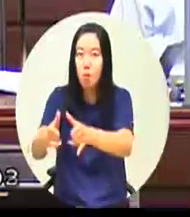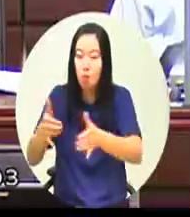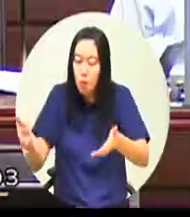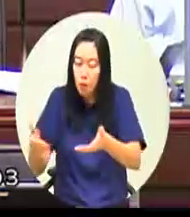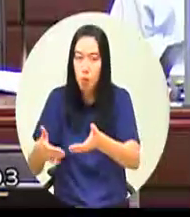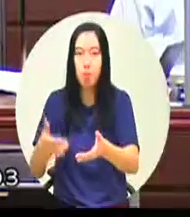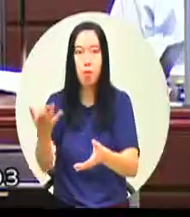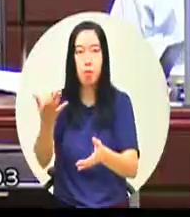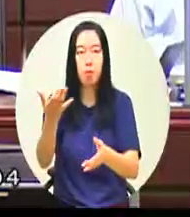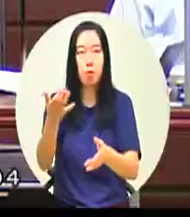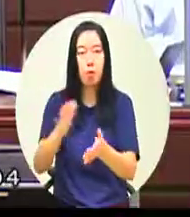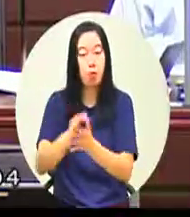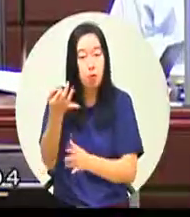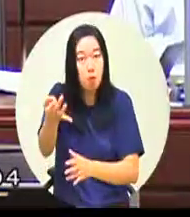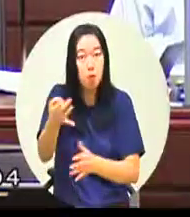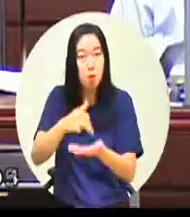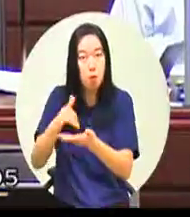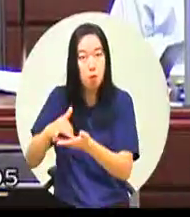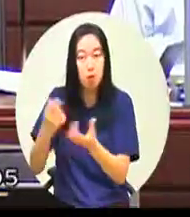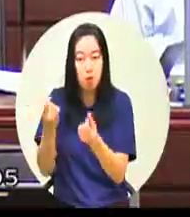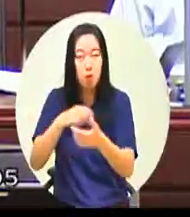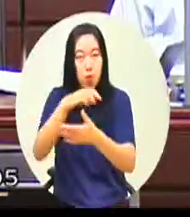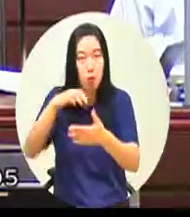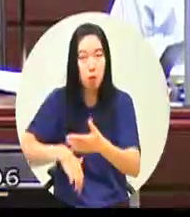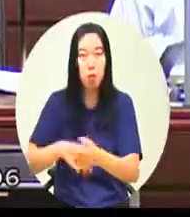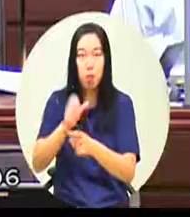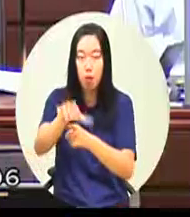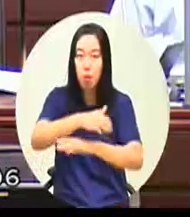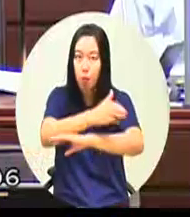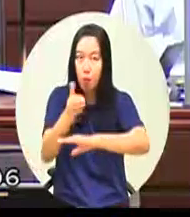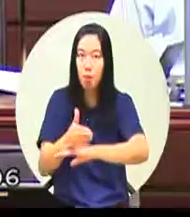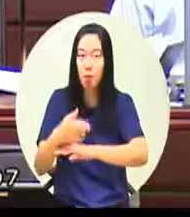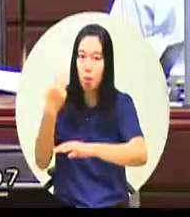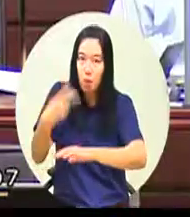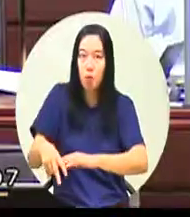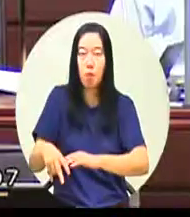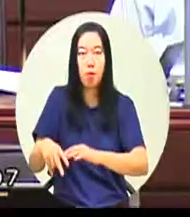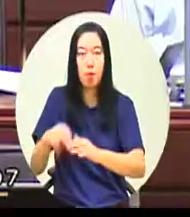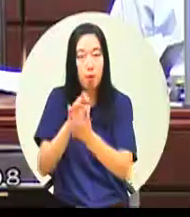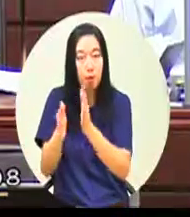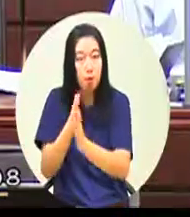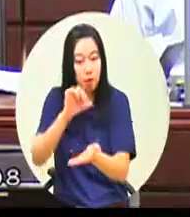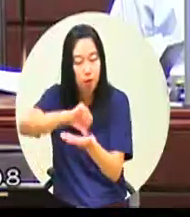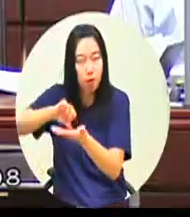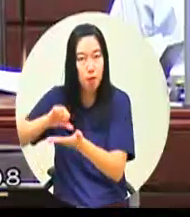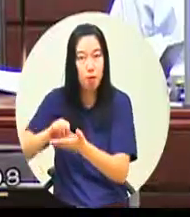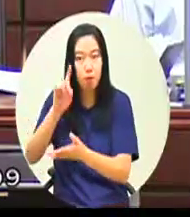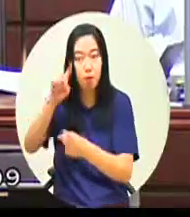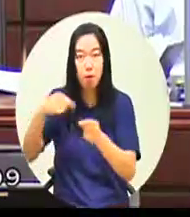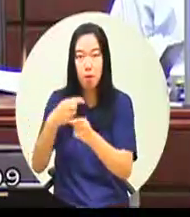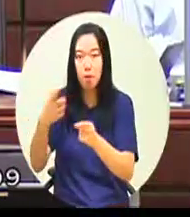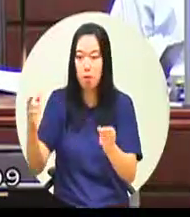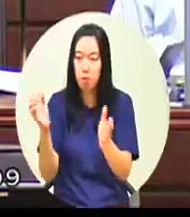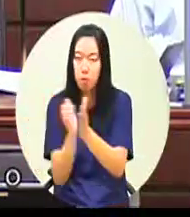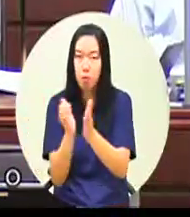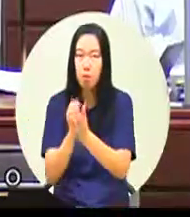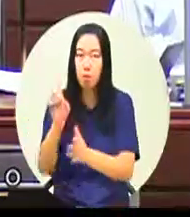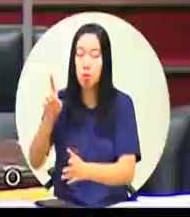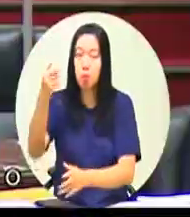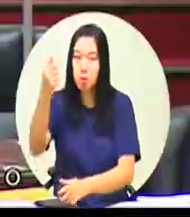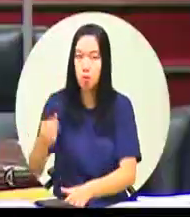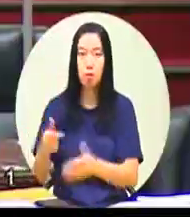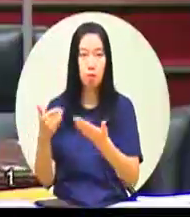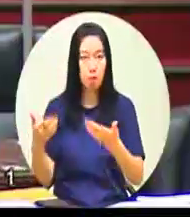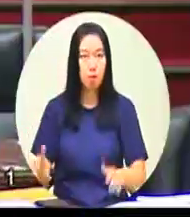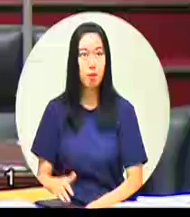呢，如果包括我们的农村再生里面的核定金额呢，我们一年有将近一亿八到两亿。 每一个预算都有它